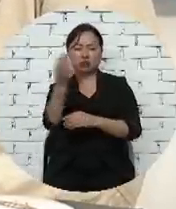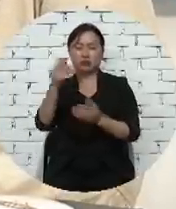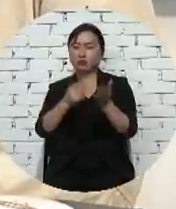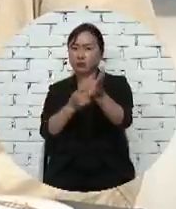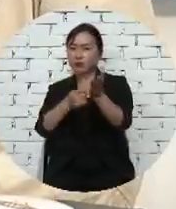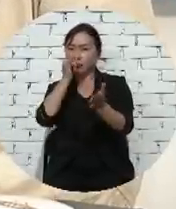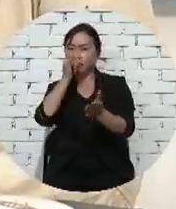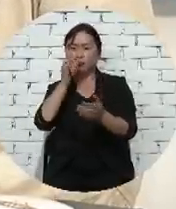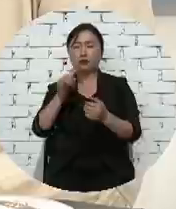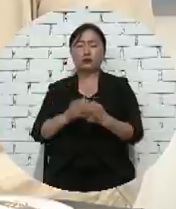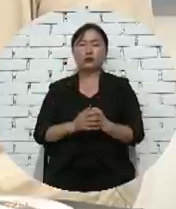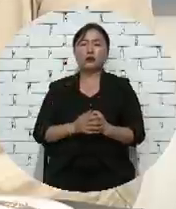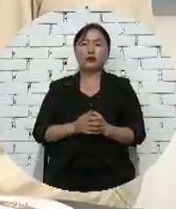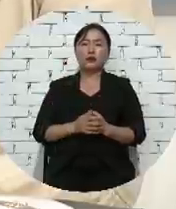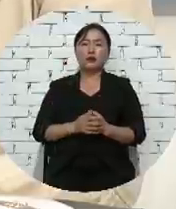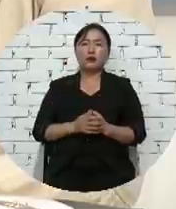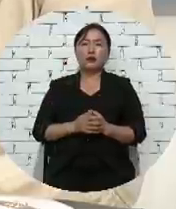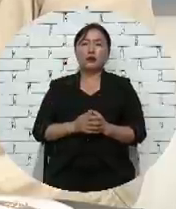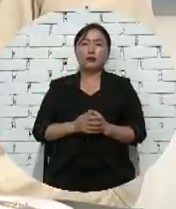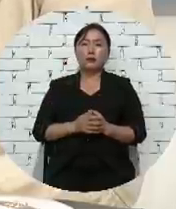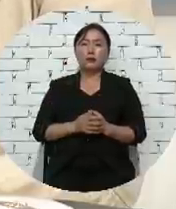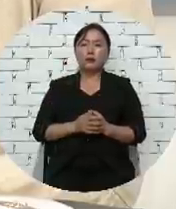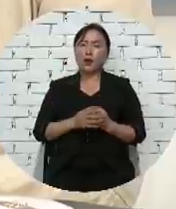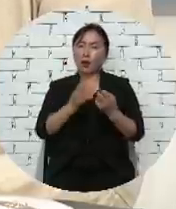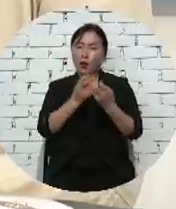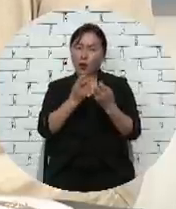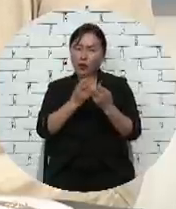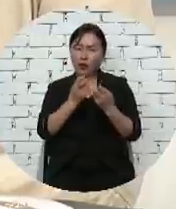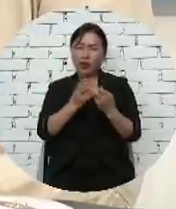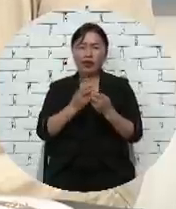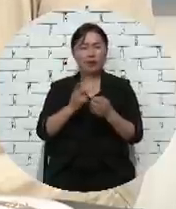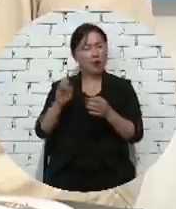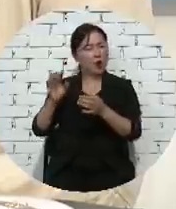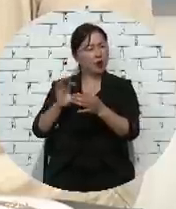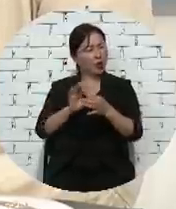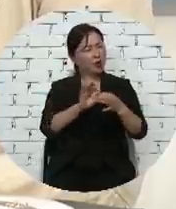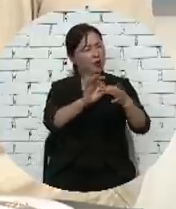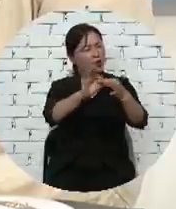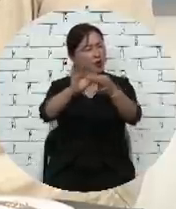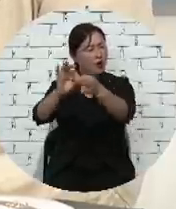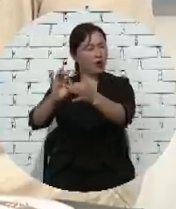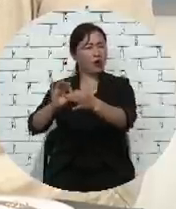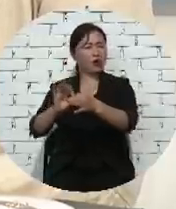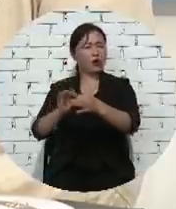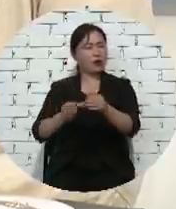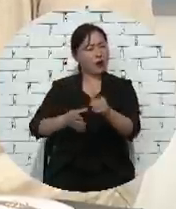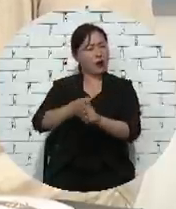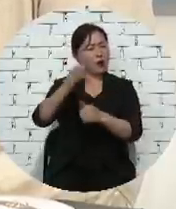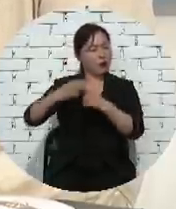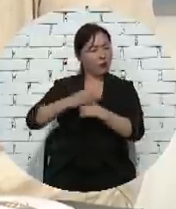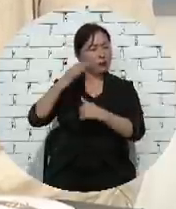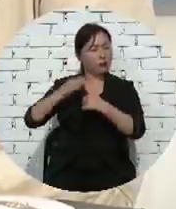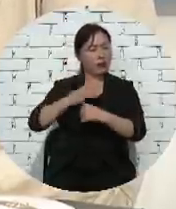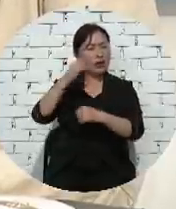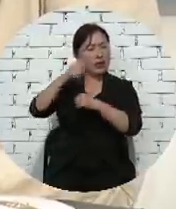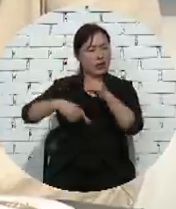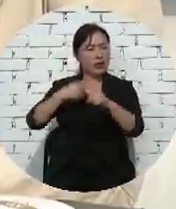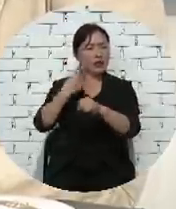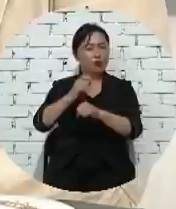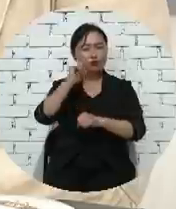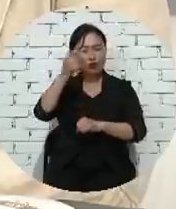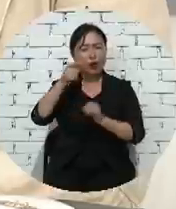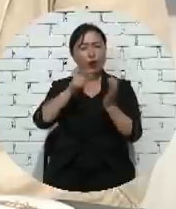그 아마 어떻게든 뭘 좀 저 연결을 시켜보려고 한 1년 6개월째 지금 하고 있는데